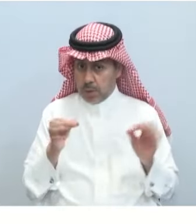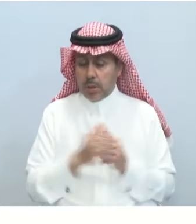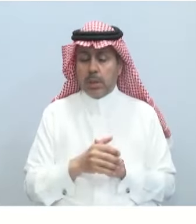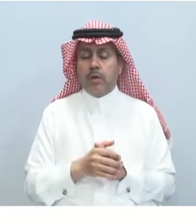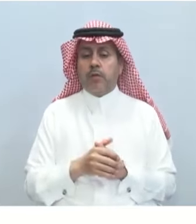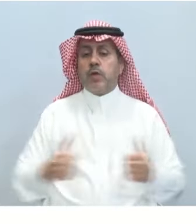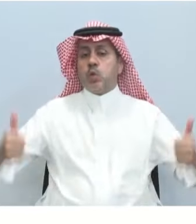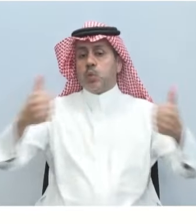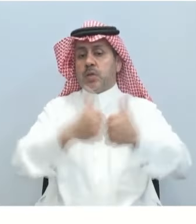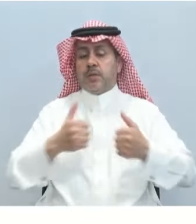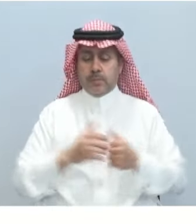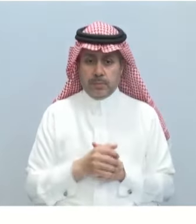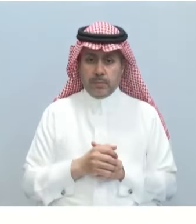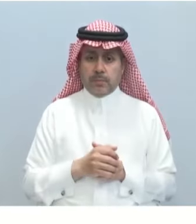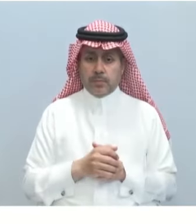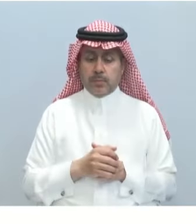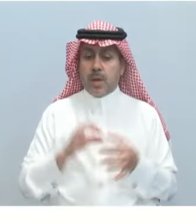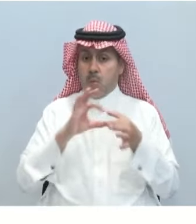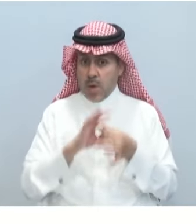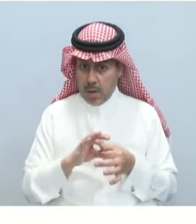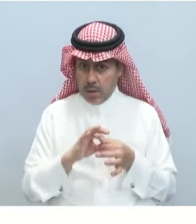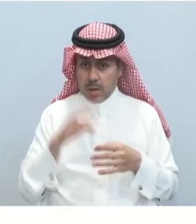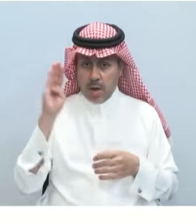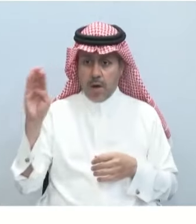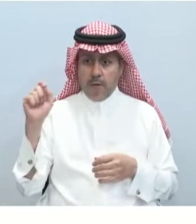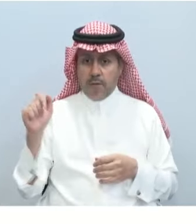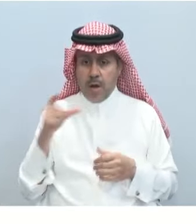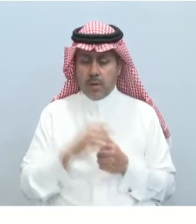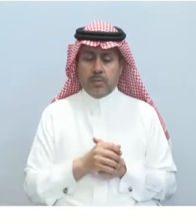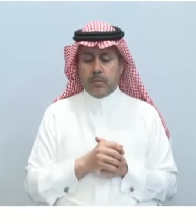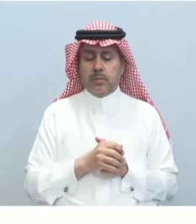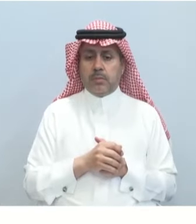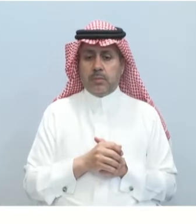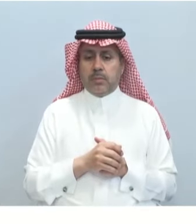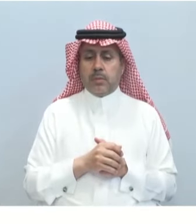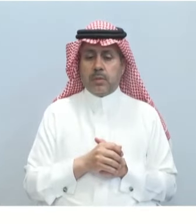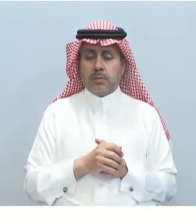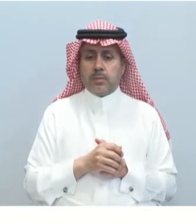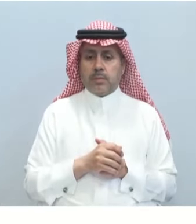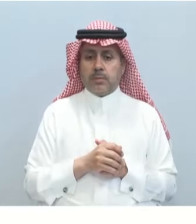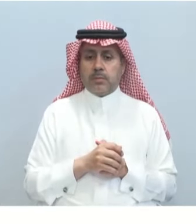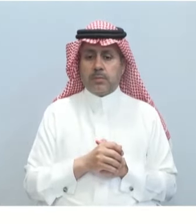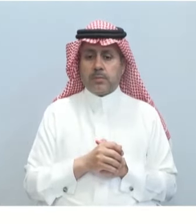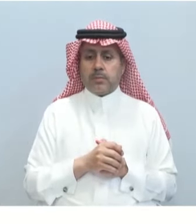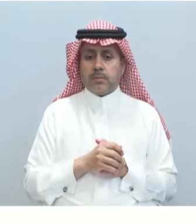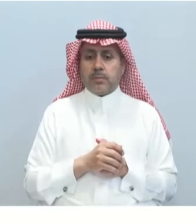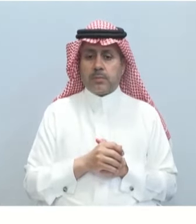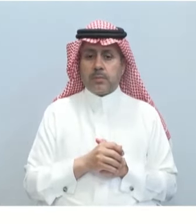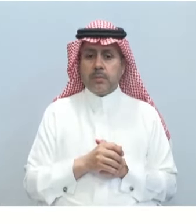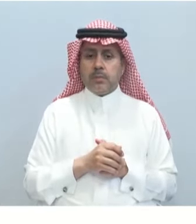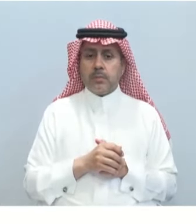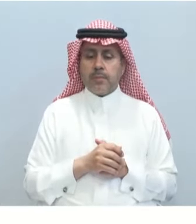اسريه او علاقه اعاله او كفاله او وصايه او تبعيه معيشيه فلاحظ